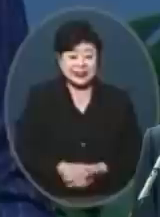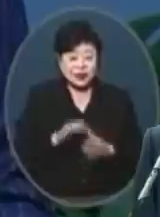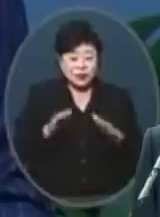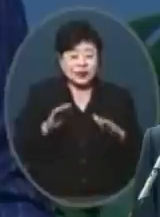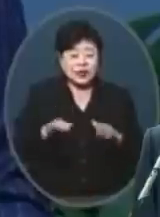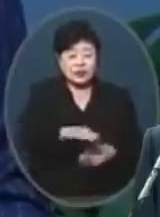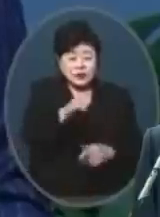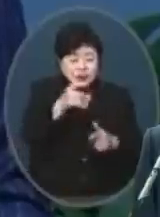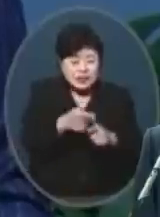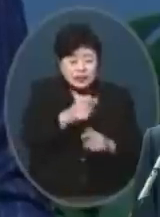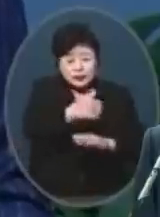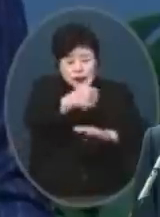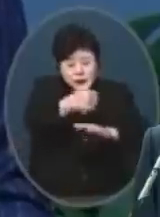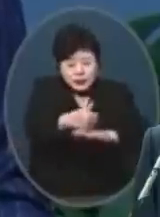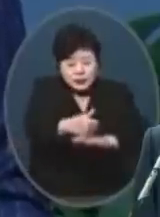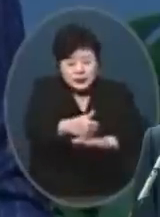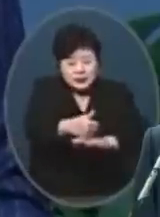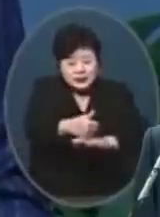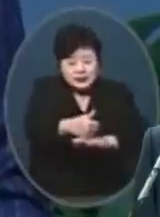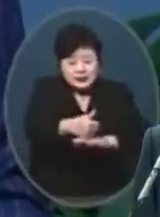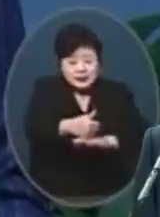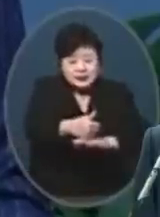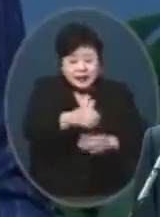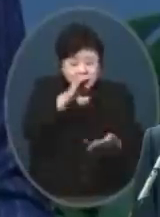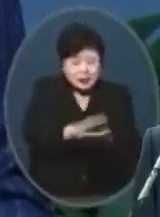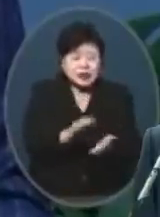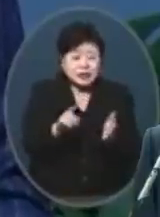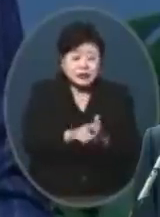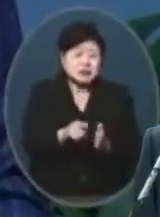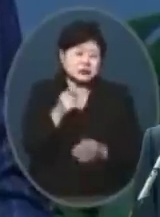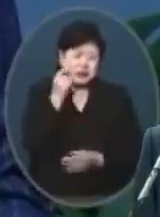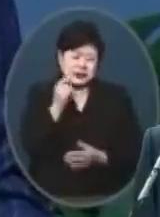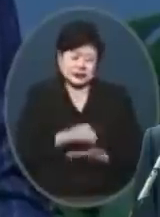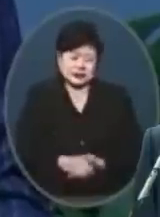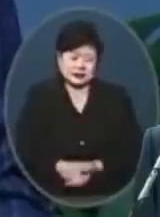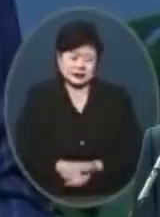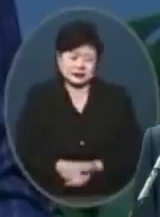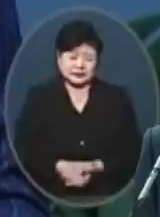오늘날 우리는 예수 그리스도를 그렇게 뜨겁게 믿지를 못합니다.